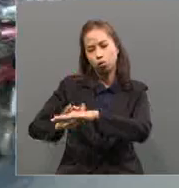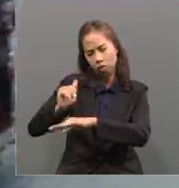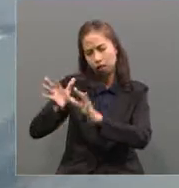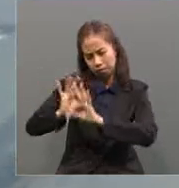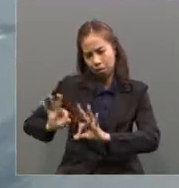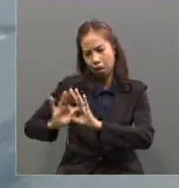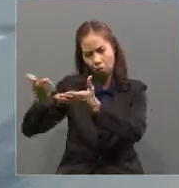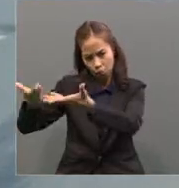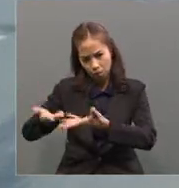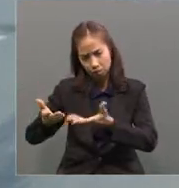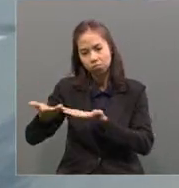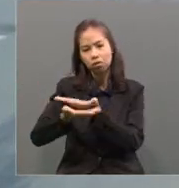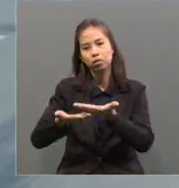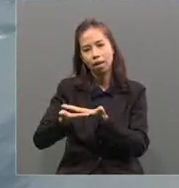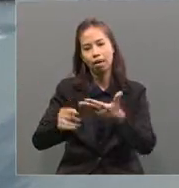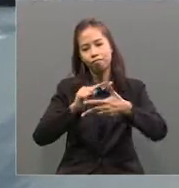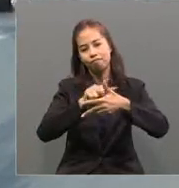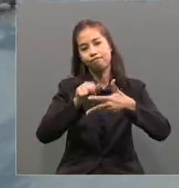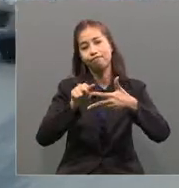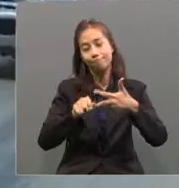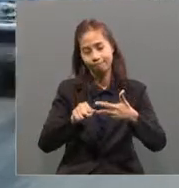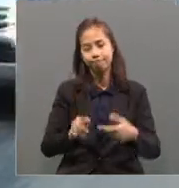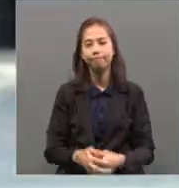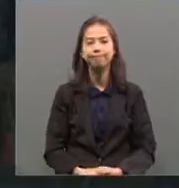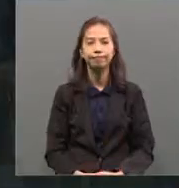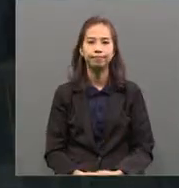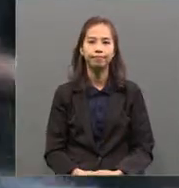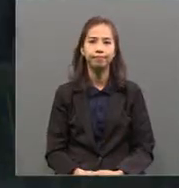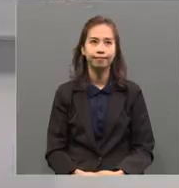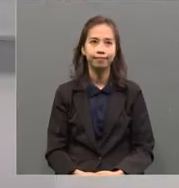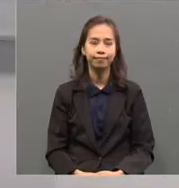ญที่จะมีการพิจารณาก็คือ3นโยบายอย่างที่บอกไปเมื่อสักครู่นี้นะคะ ค่ะ